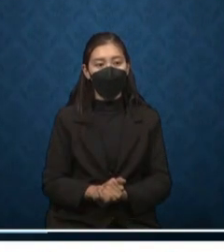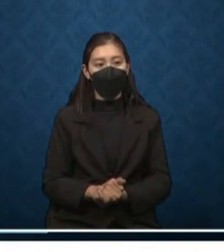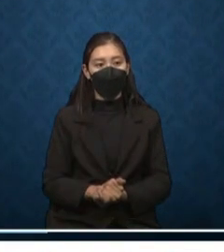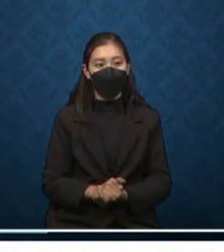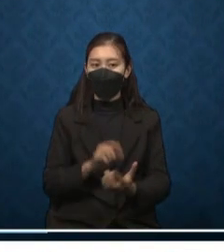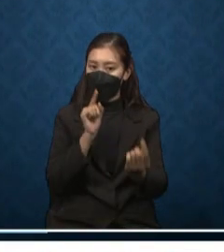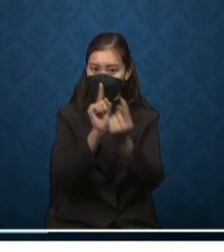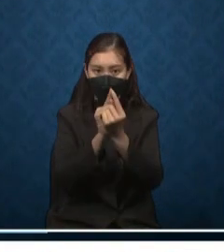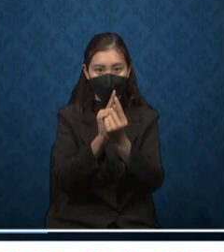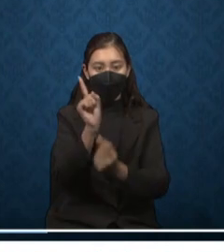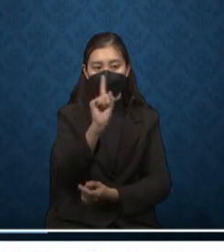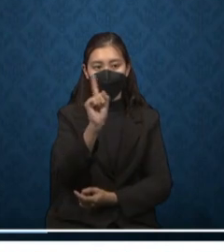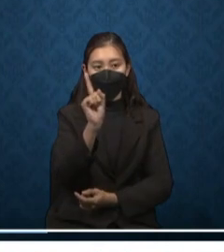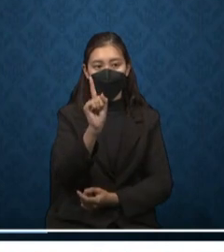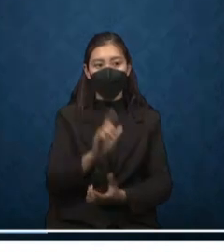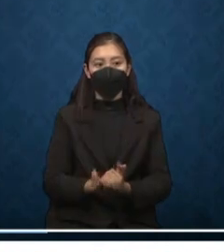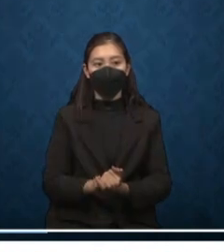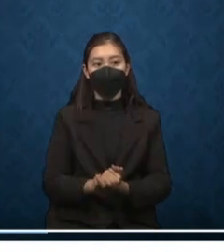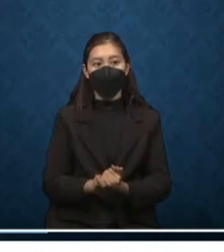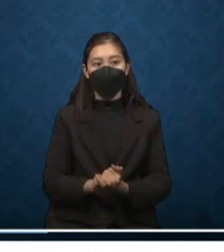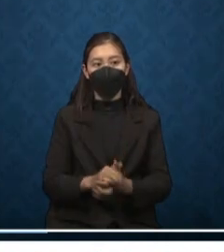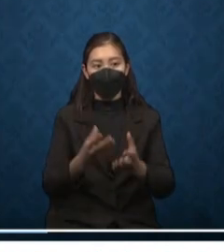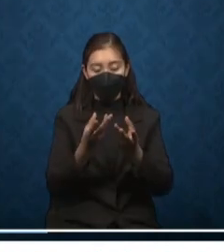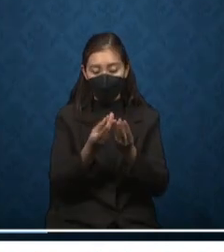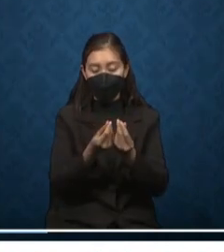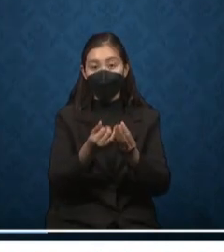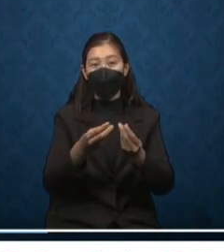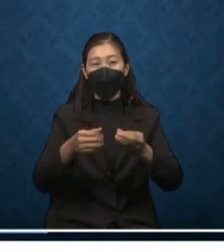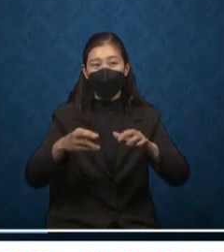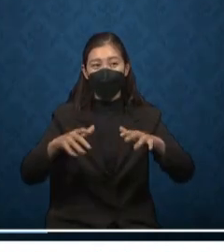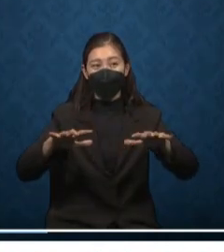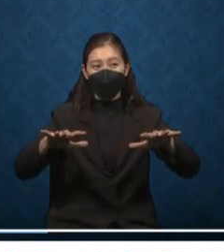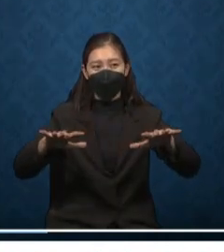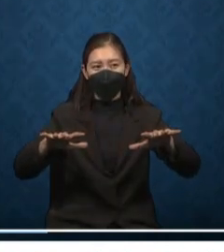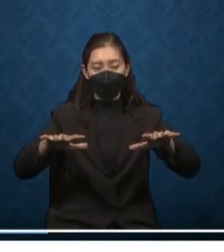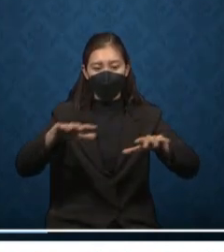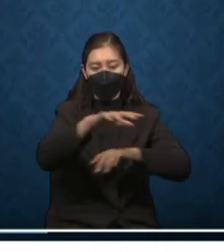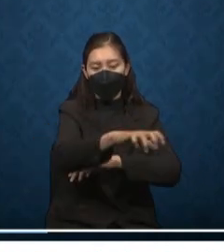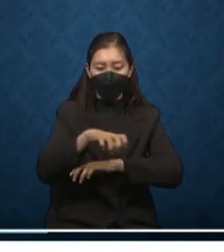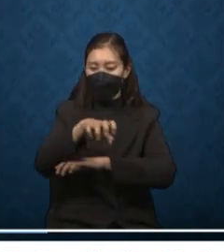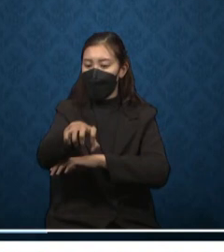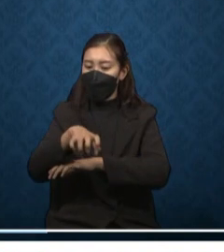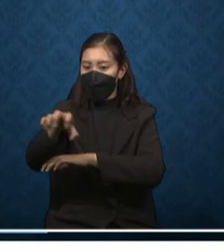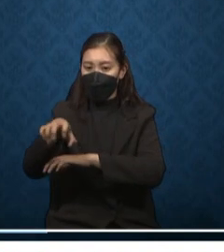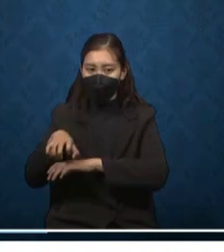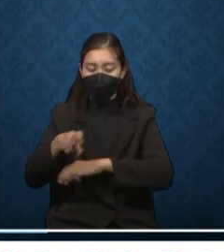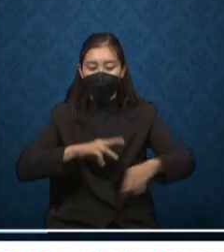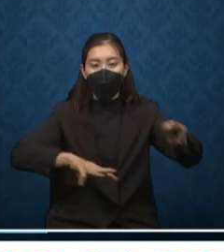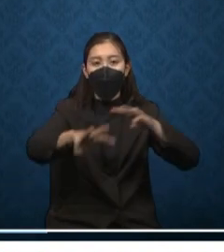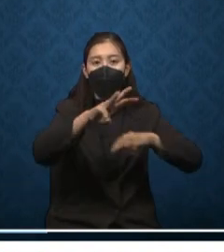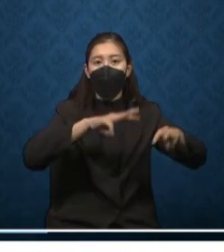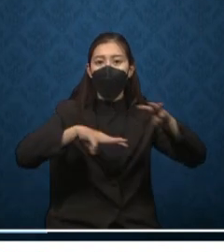าชายเลนจำนวนหนึ่งถูกถางโล่งครับเมื่อติดตามเข้าไปว่าทำไมถึงถางโล่งเขาบอกว่านี่เป็นที่ดินกรรมสิทธิ์ของเข